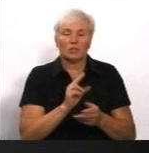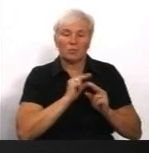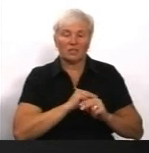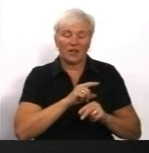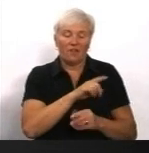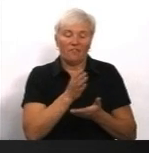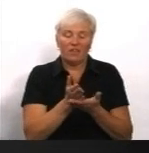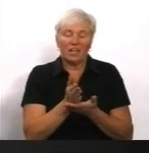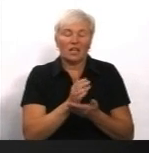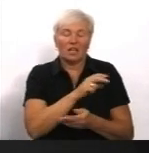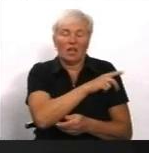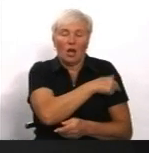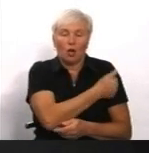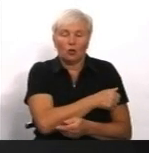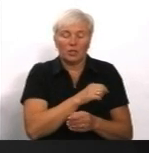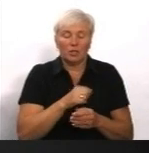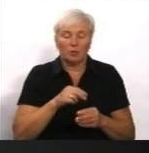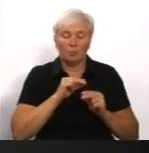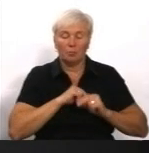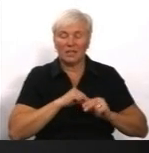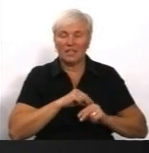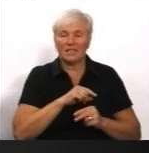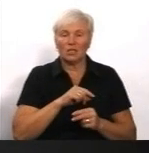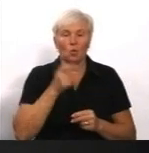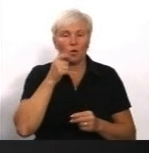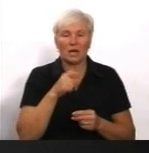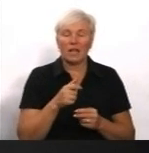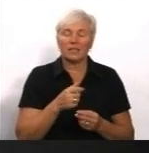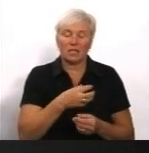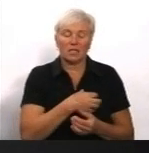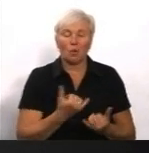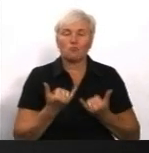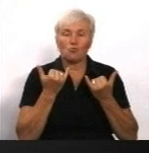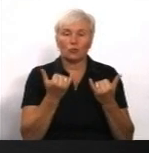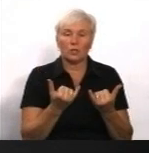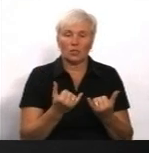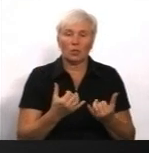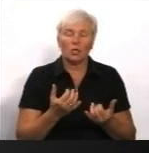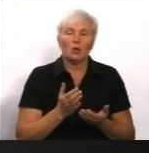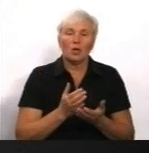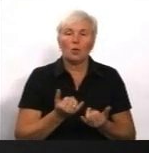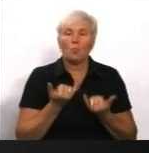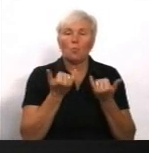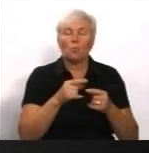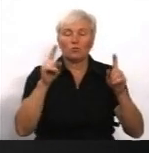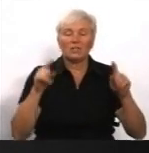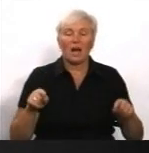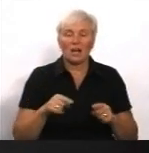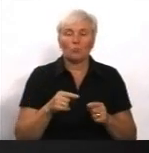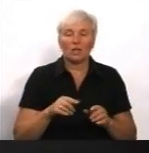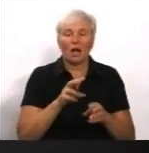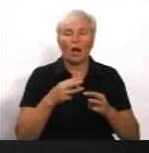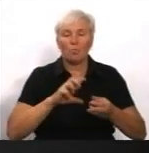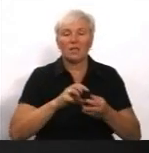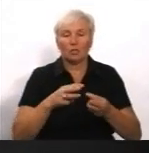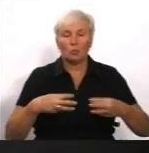України», нагороджений відзнакою Міністерства аграрної політики України «Знак пошани» та почесними грамотами Кабінету міністрів України.